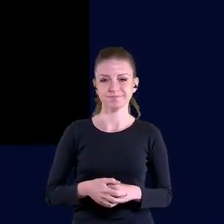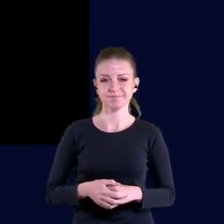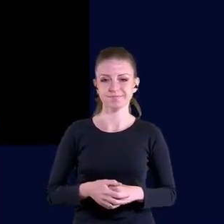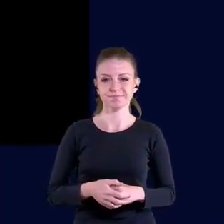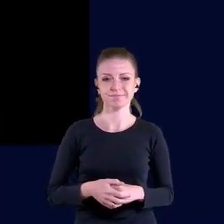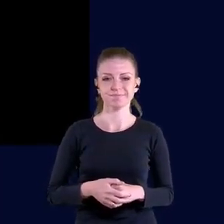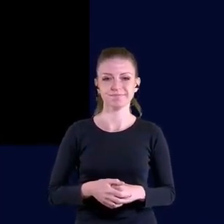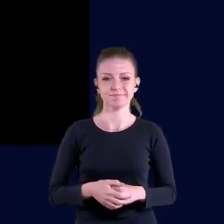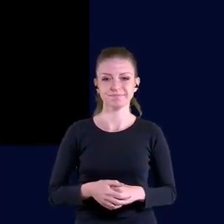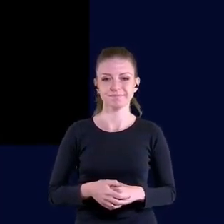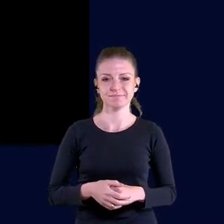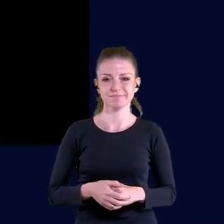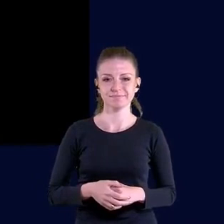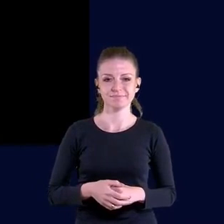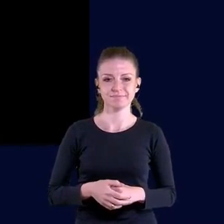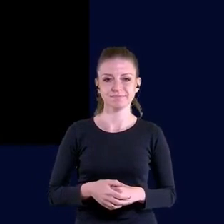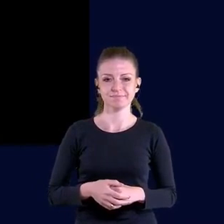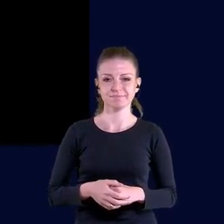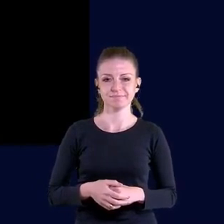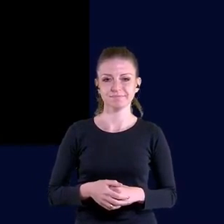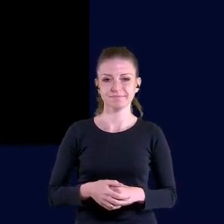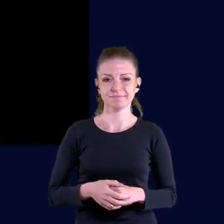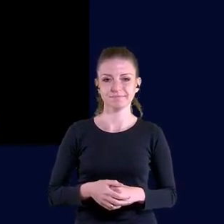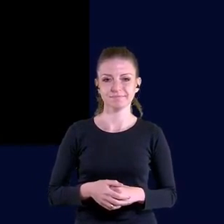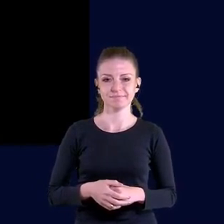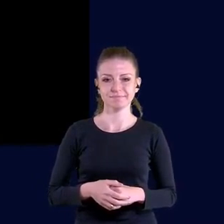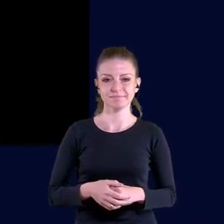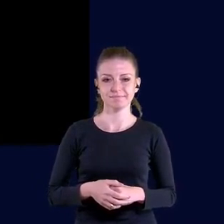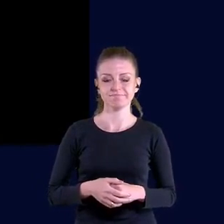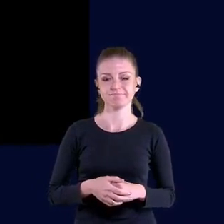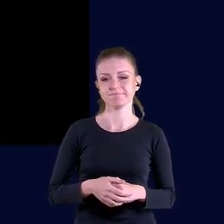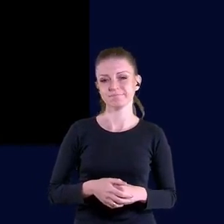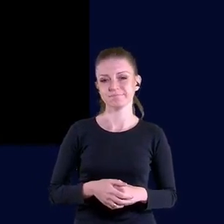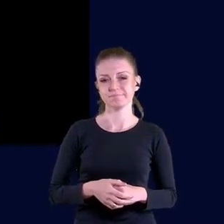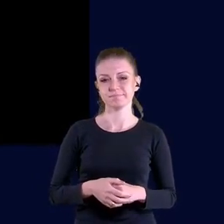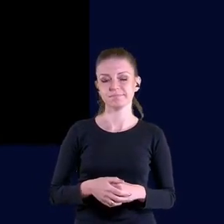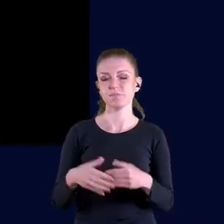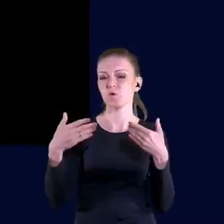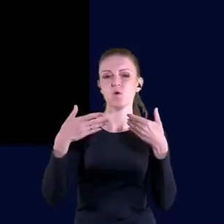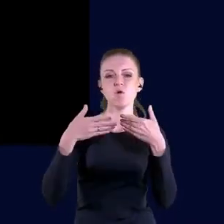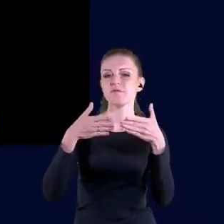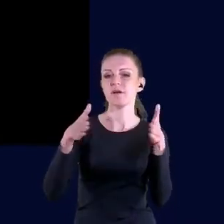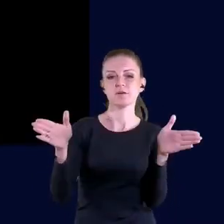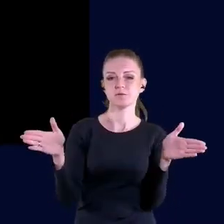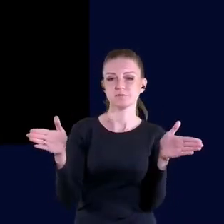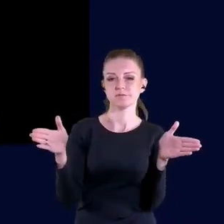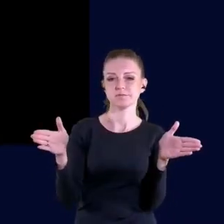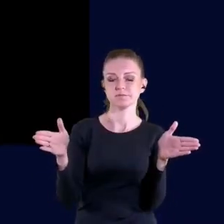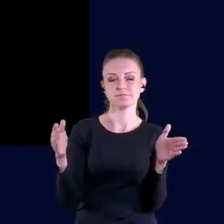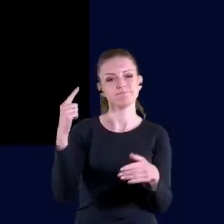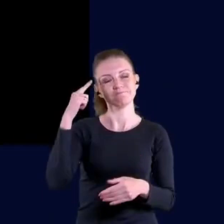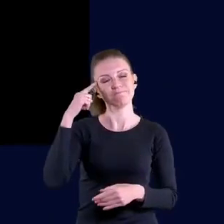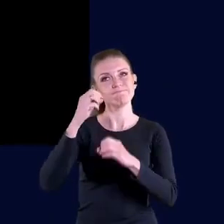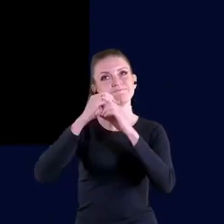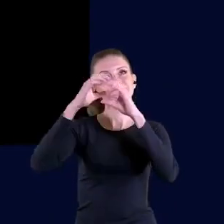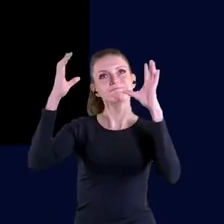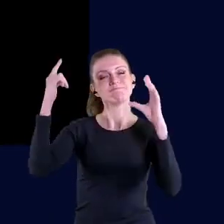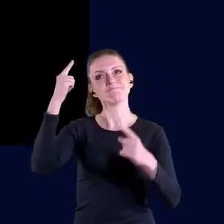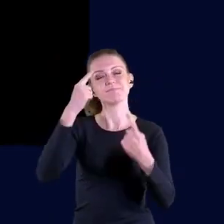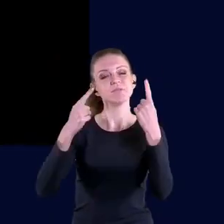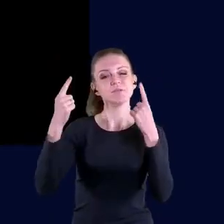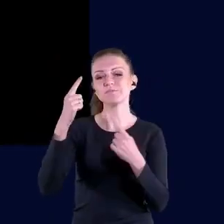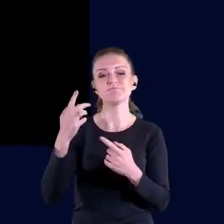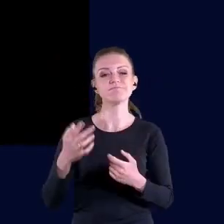przypadku a proszę państwa otwartość kojarzy nam się